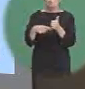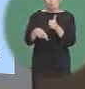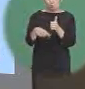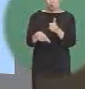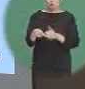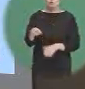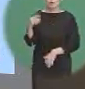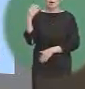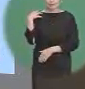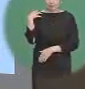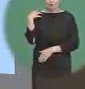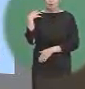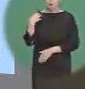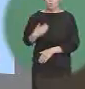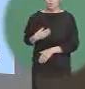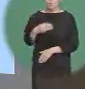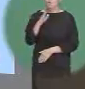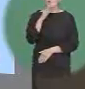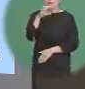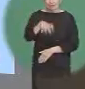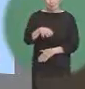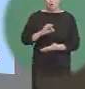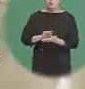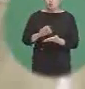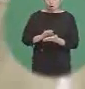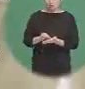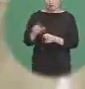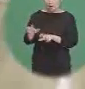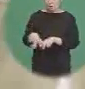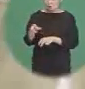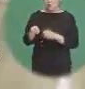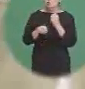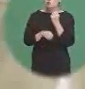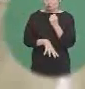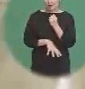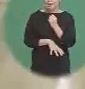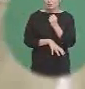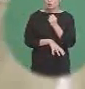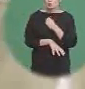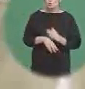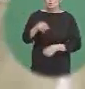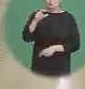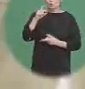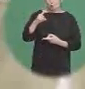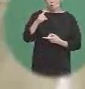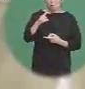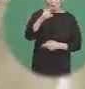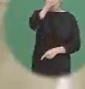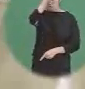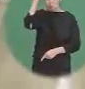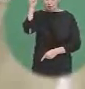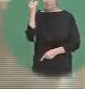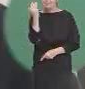建設現場で使われる動物に由来する言葉をクイズ形式で紹介しました。